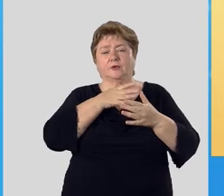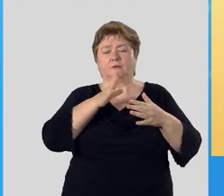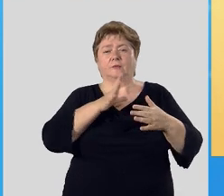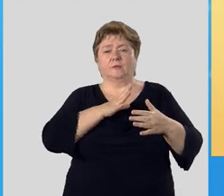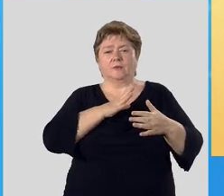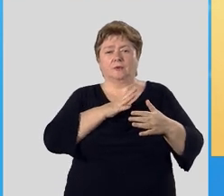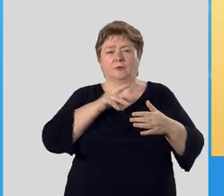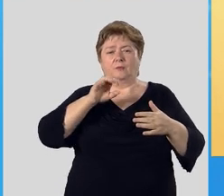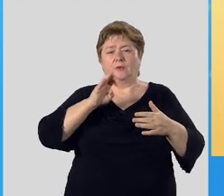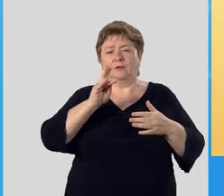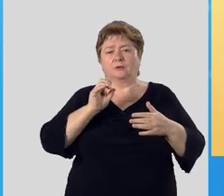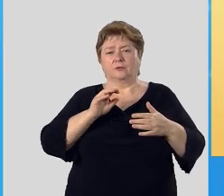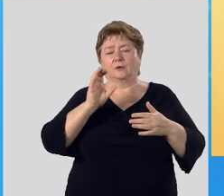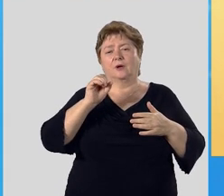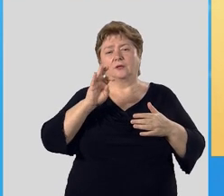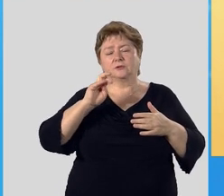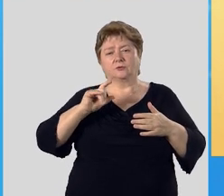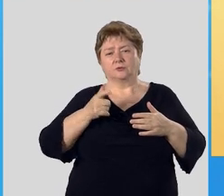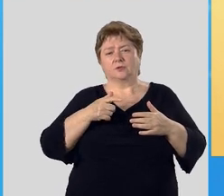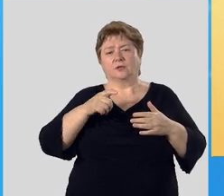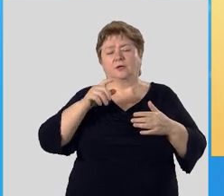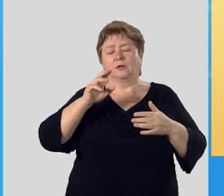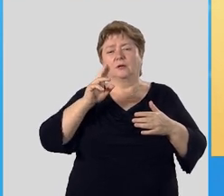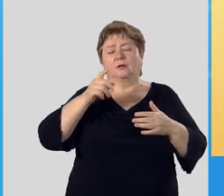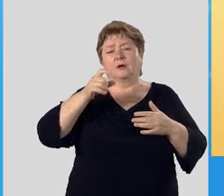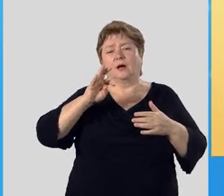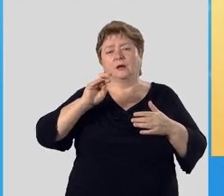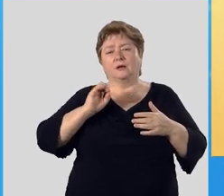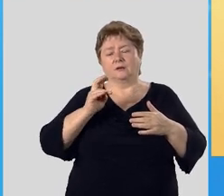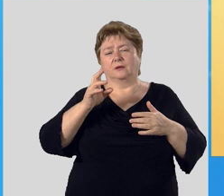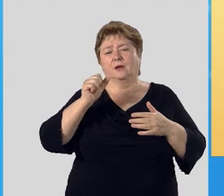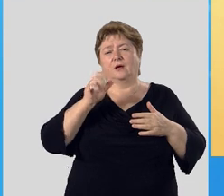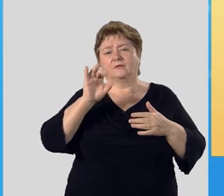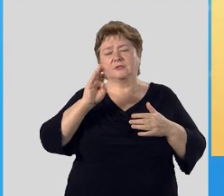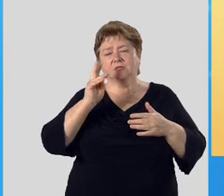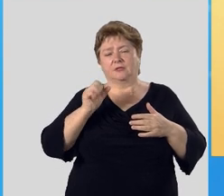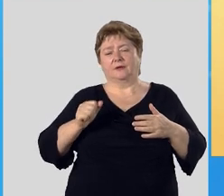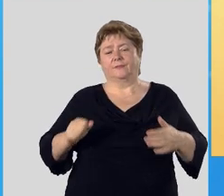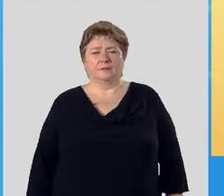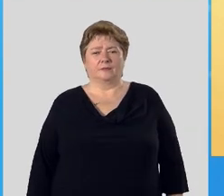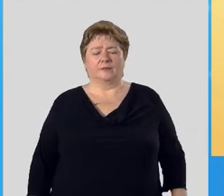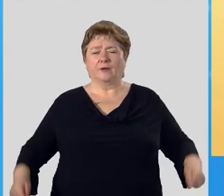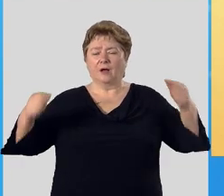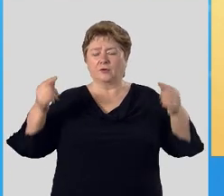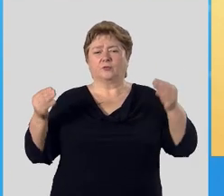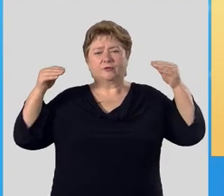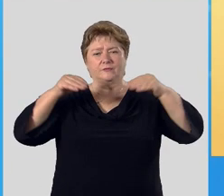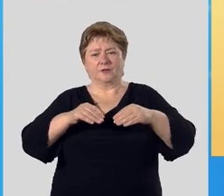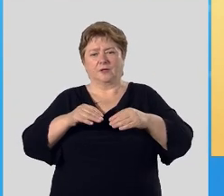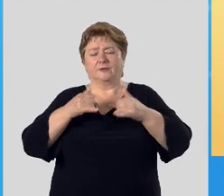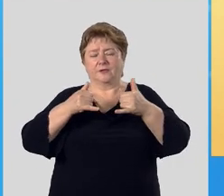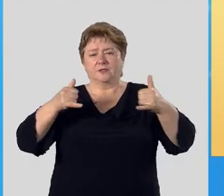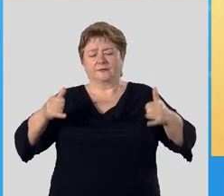были платон и аристотель кладки галлен авицена огромный вклад в